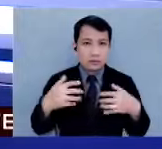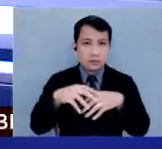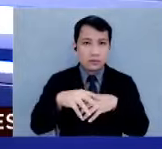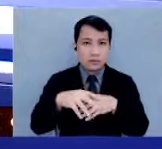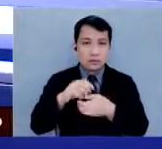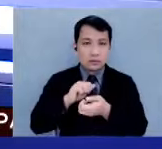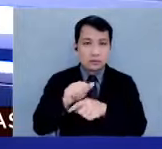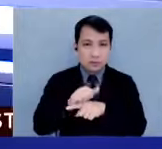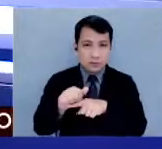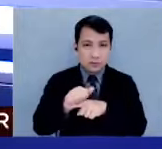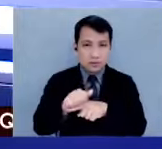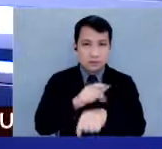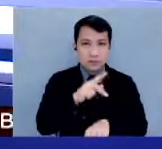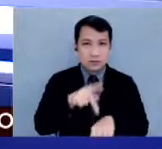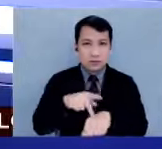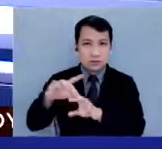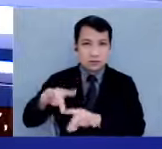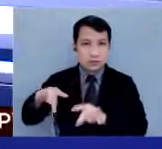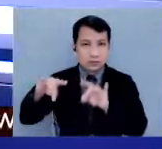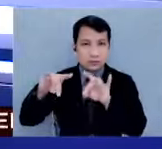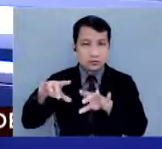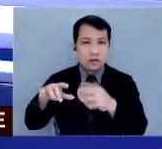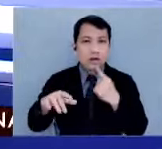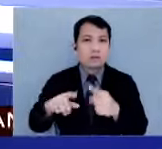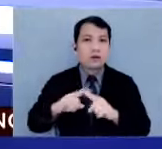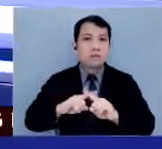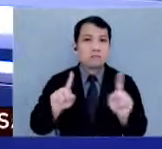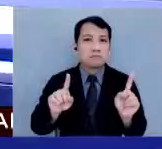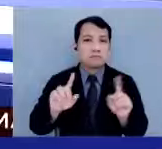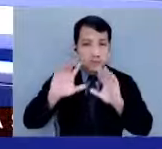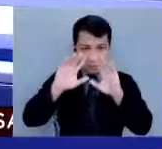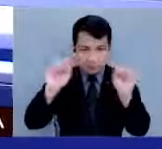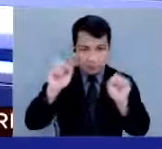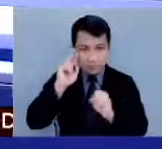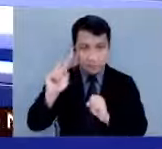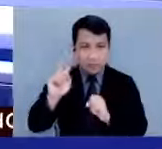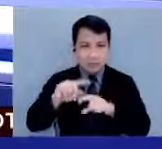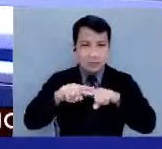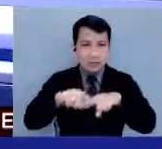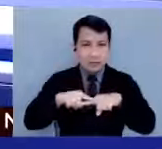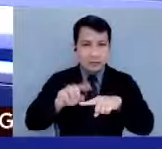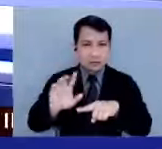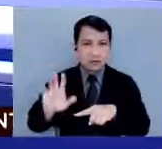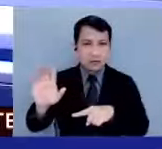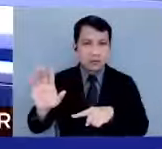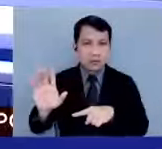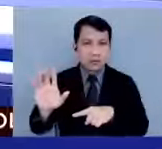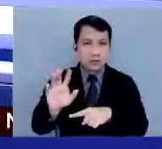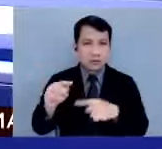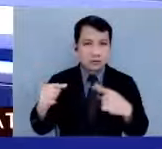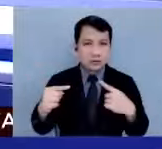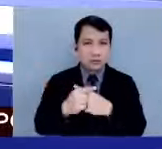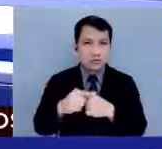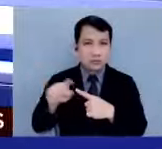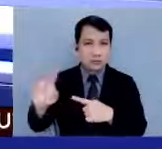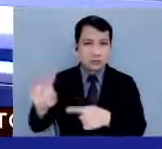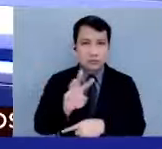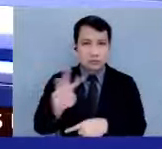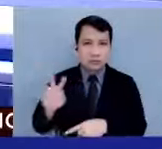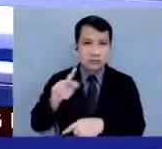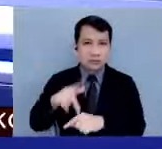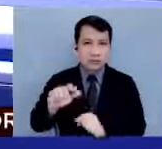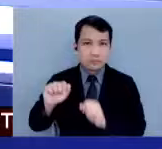ng Pilipinas at ng Australia. Pero aminado si Pangulong Bongbong Marcos na nakadepende pa rin ito sa tindi ng tensyon sa West Philippine Sea.